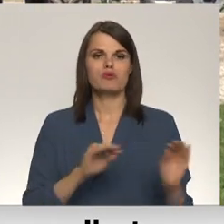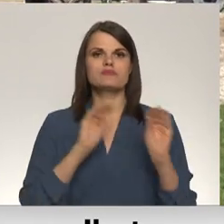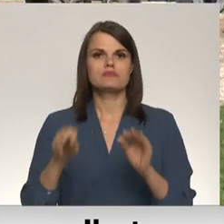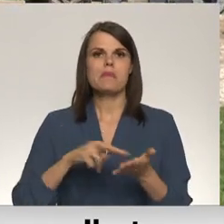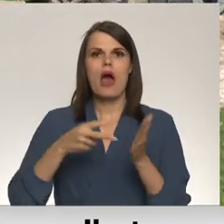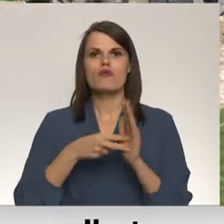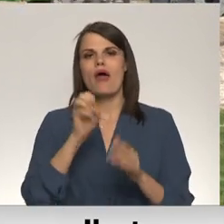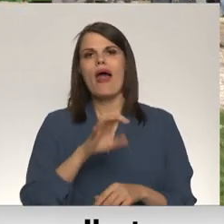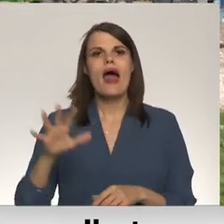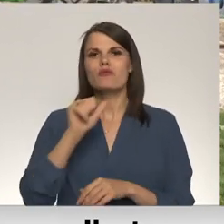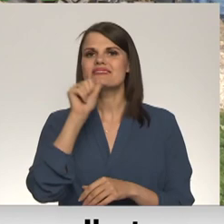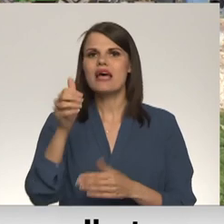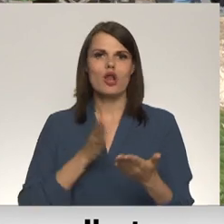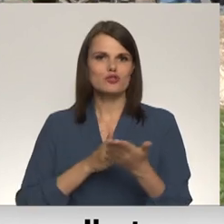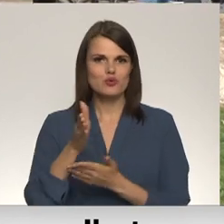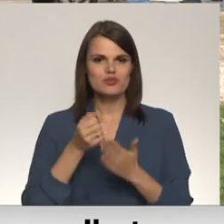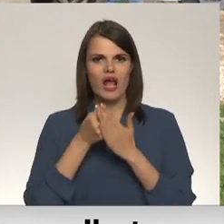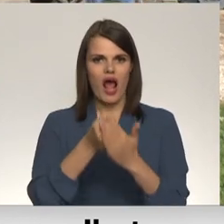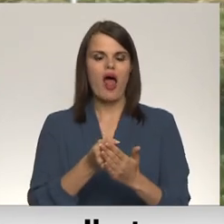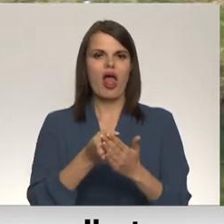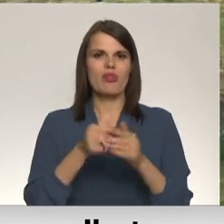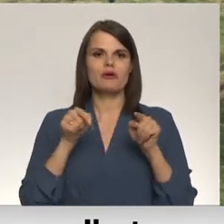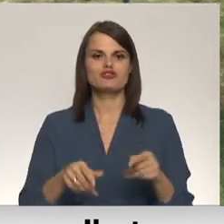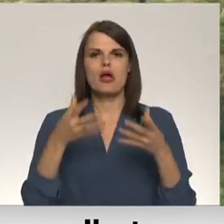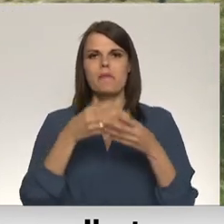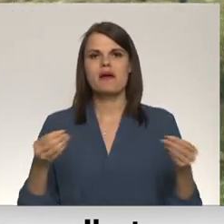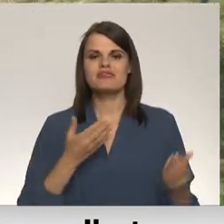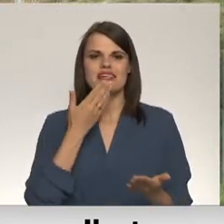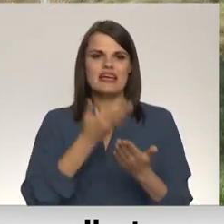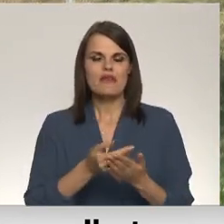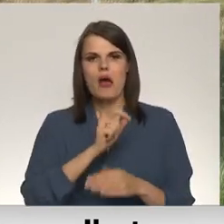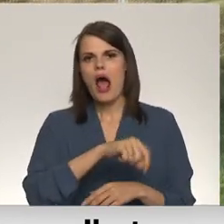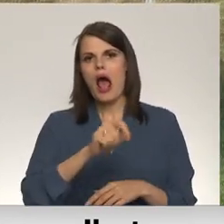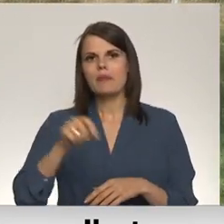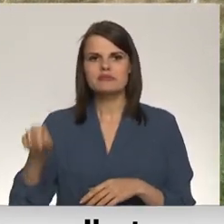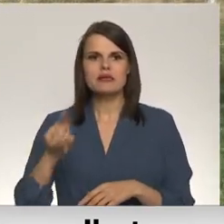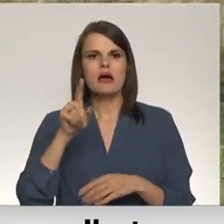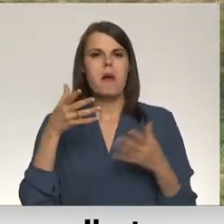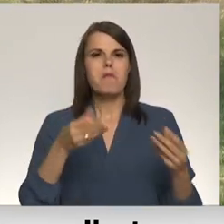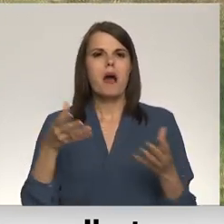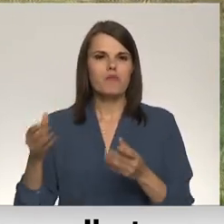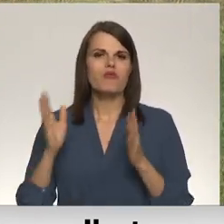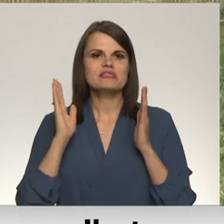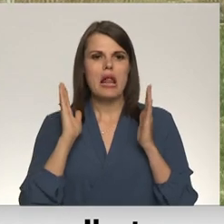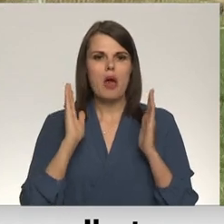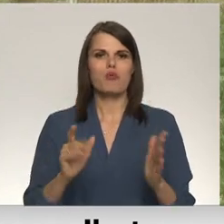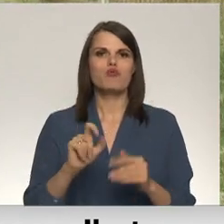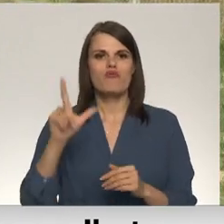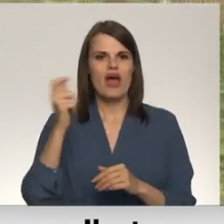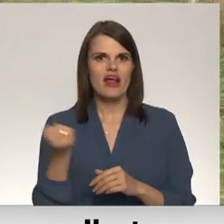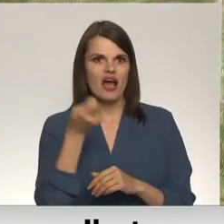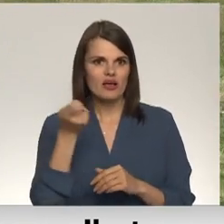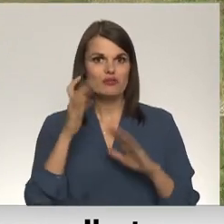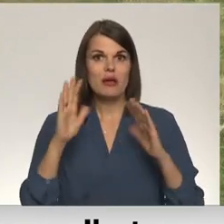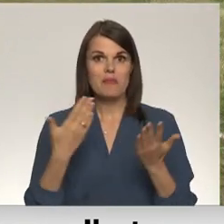plānotais Eiropas zaļais kurs. Atbalstāms esot šī pavasara ieteikums apsēt papuvis, lai graudu būtu vairāk. Bet ja iecerēti,